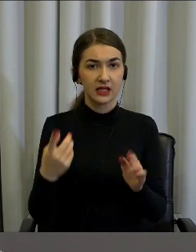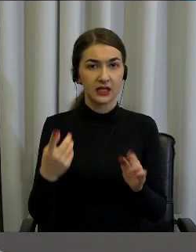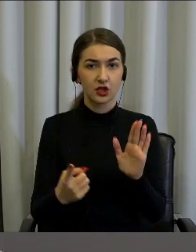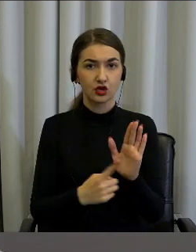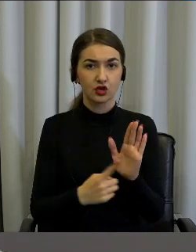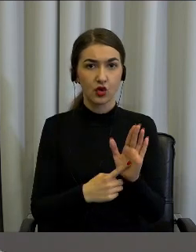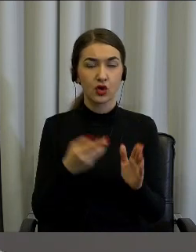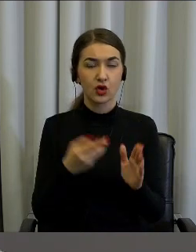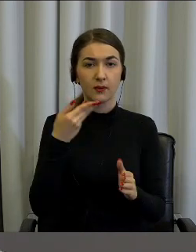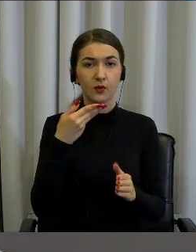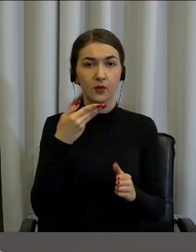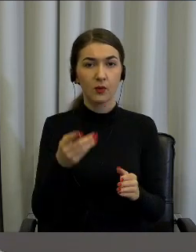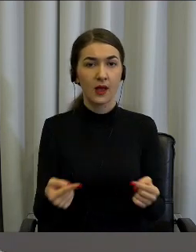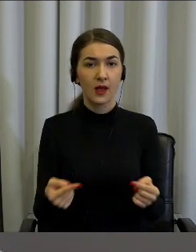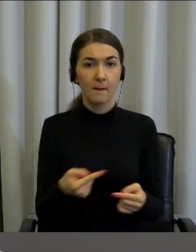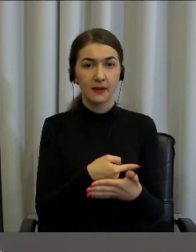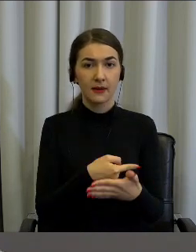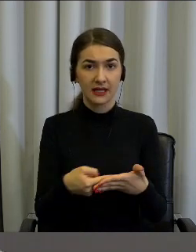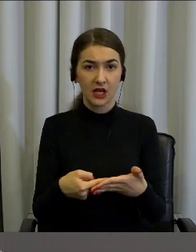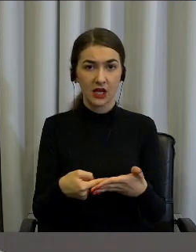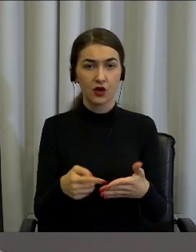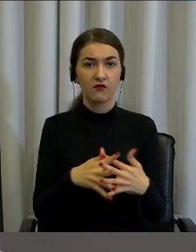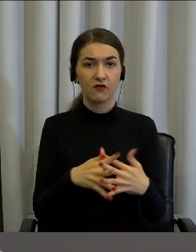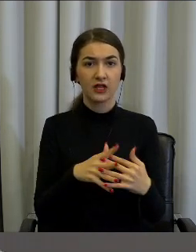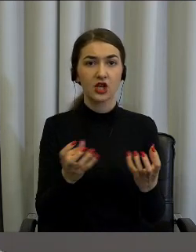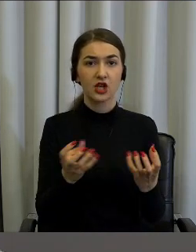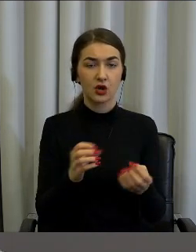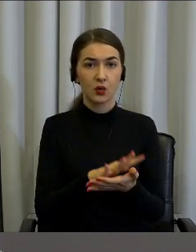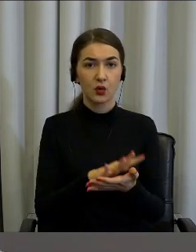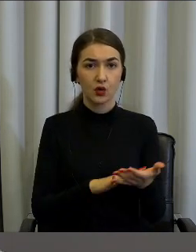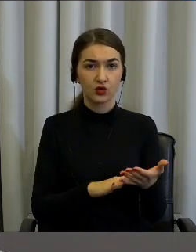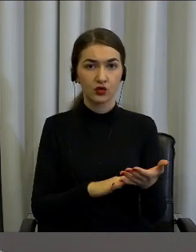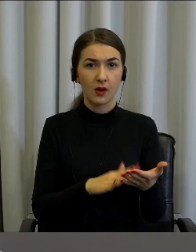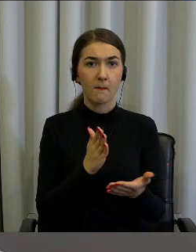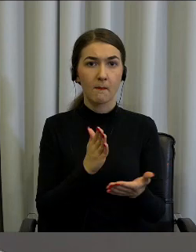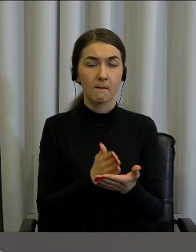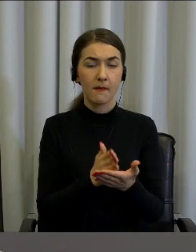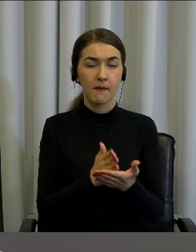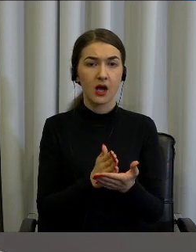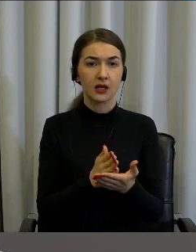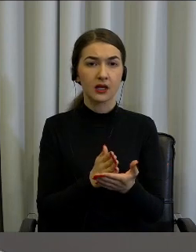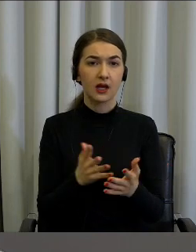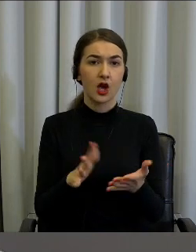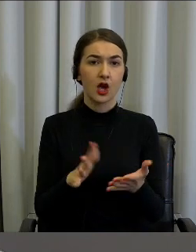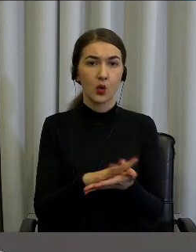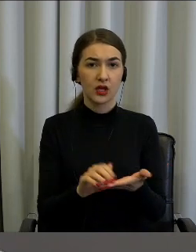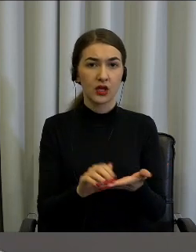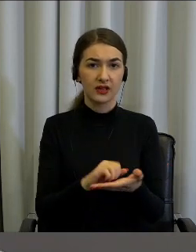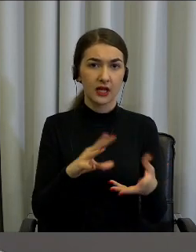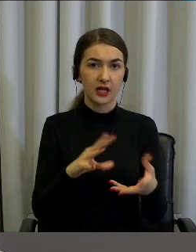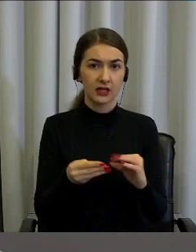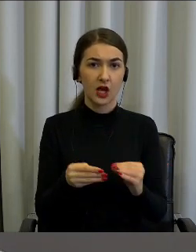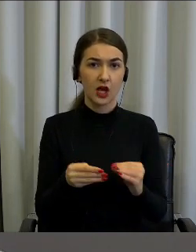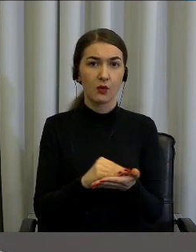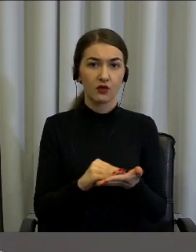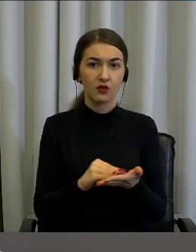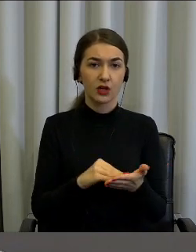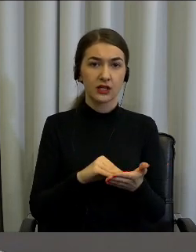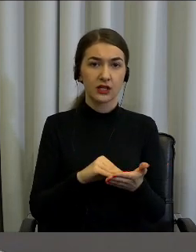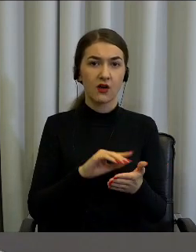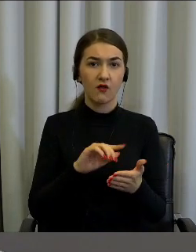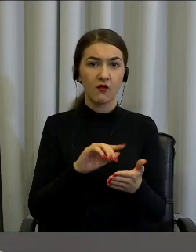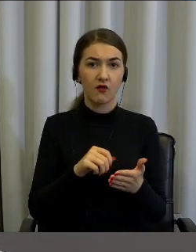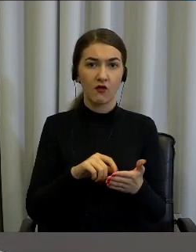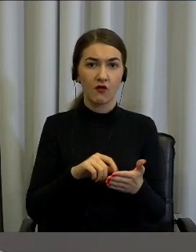доповідь підкреслює війна що продовжується має руйнівні наслідки для цивільного населення і повторюється вимога генеральної